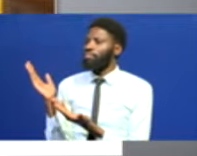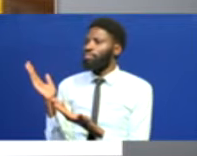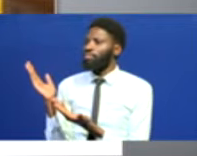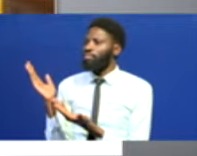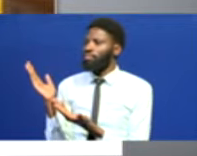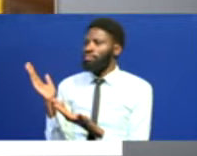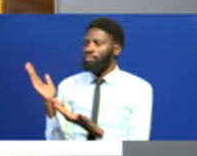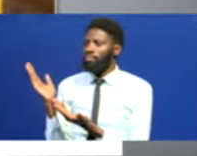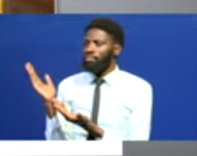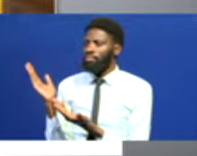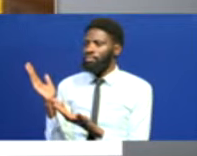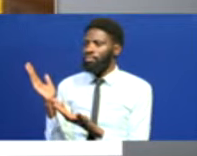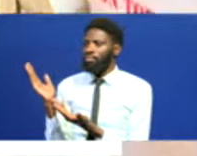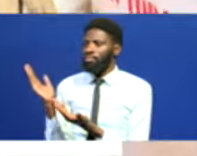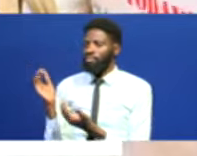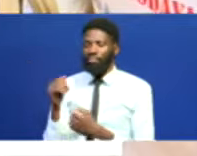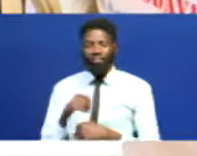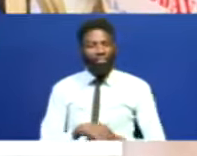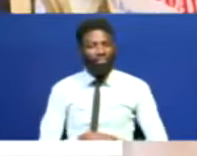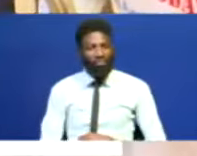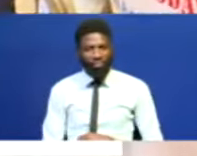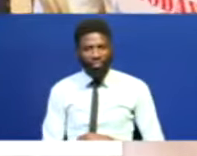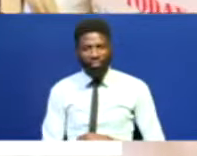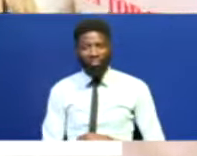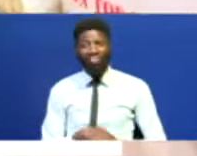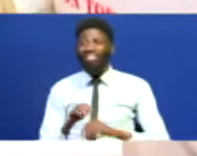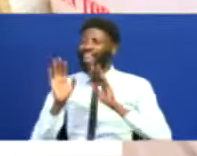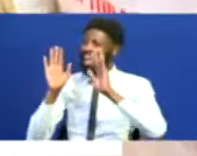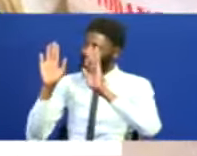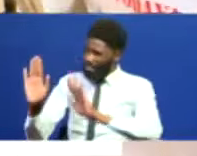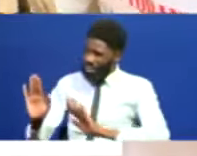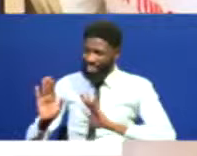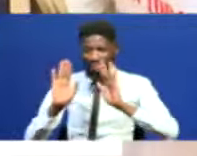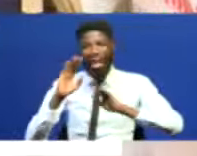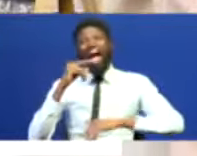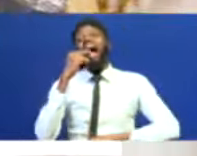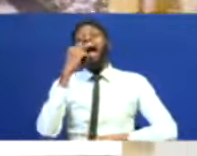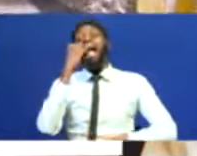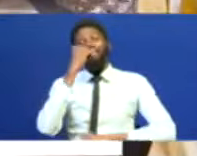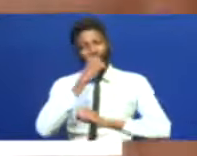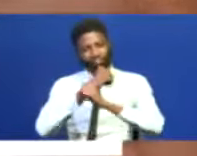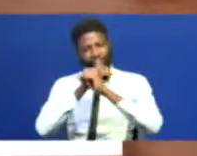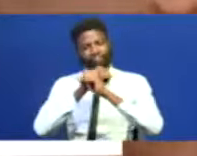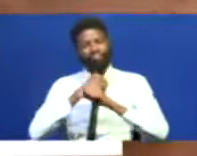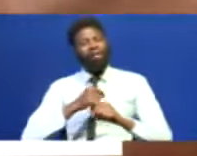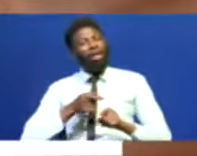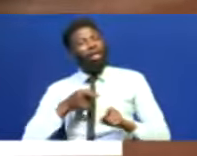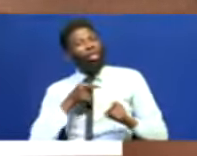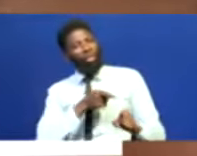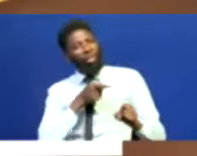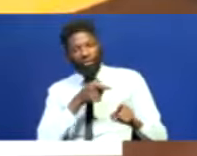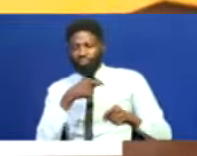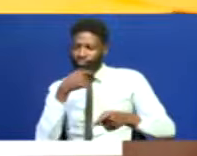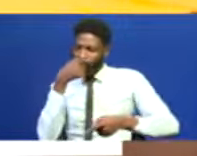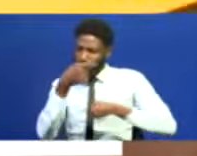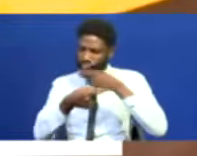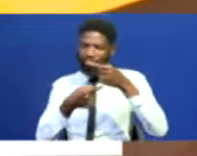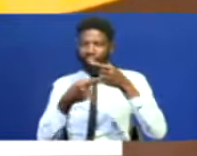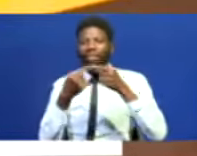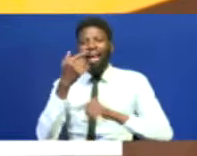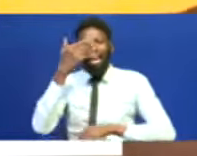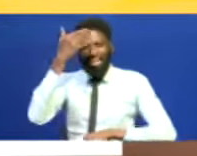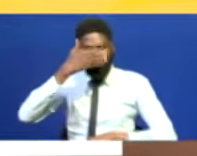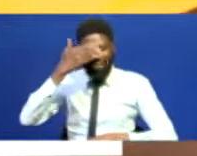Bay, Machakos na Garissa. Kampeni hiyo ya chanjo dhidi ya ugonjwa wa kipindupindu itaendelea kwa siku 10 hadi